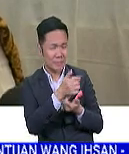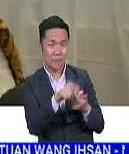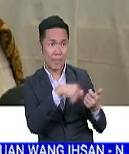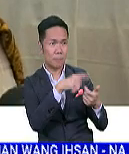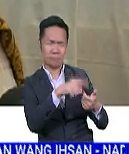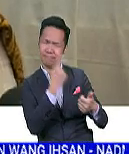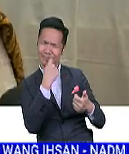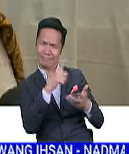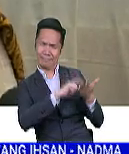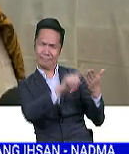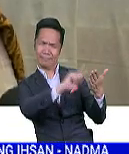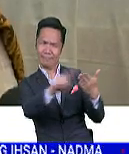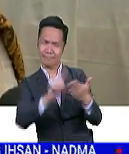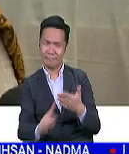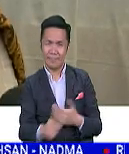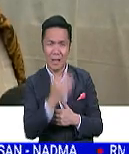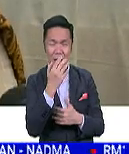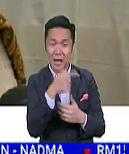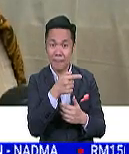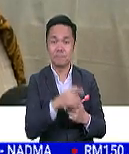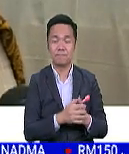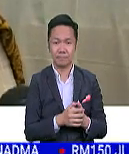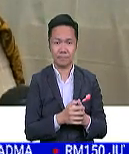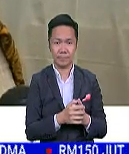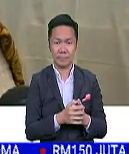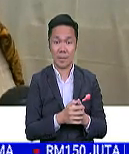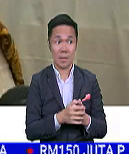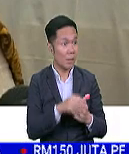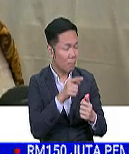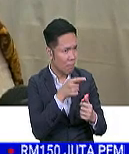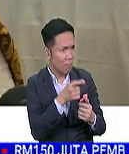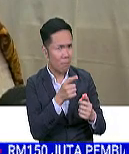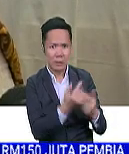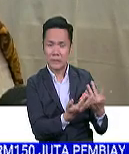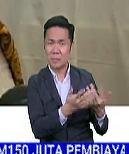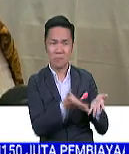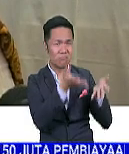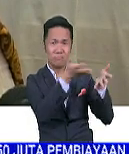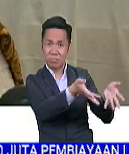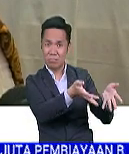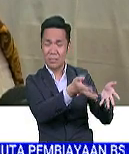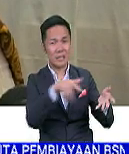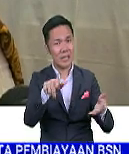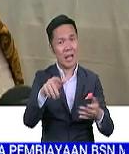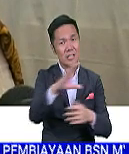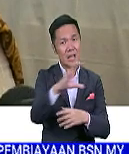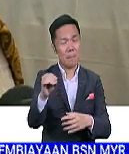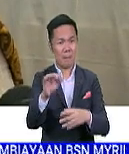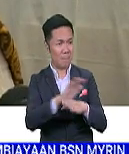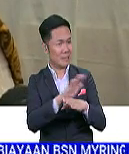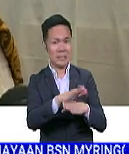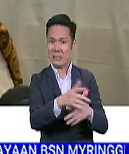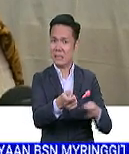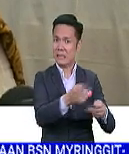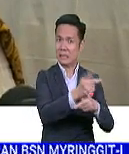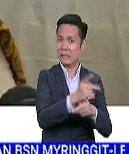tindakan tegas ke atas apa-apa yang telah tidak dibuat oleh syarikat pengurusan tersebut,